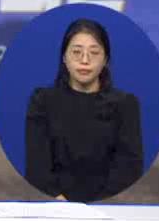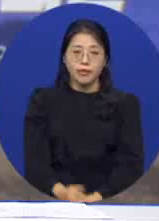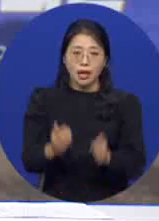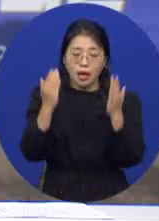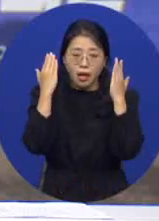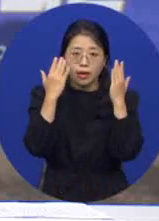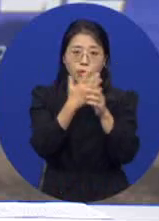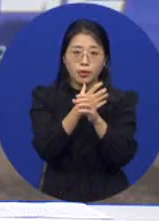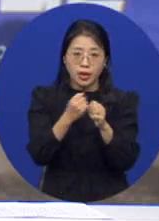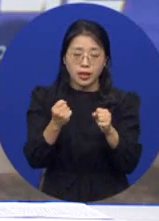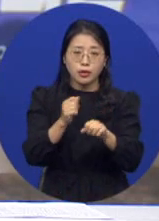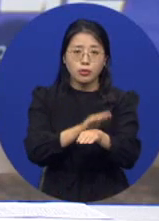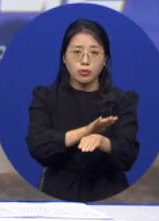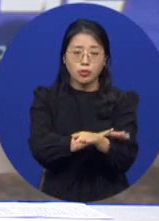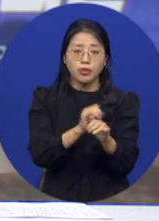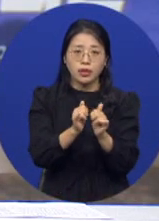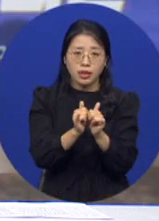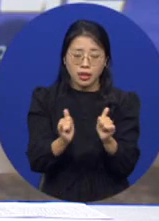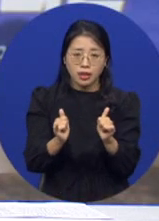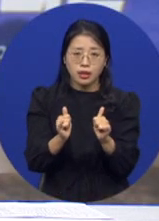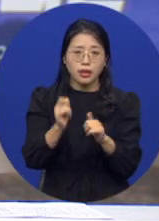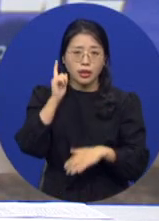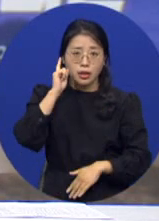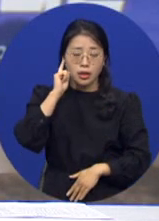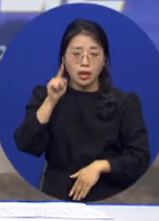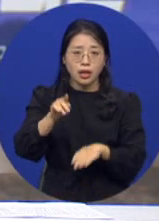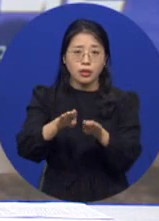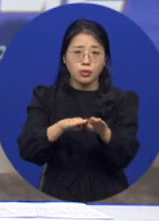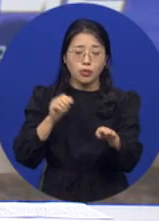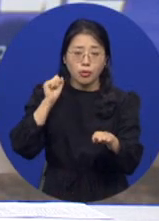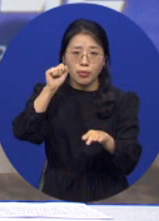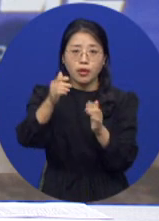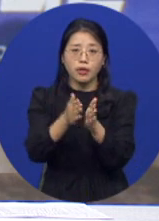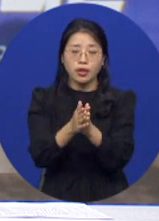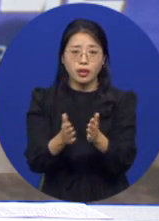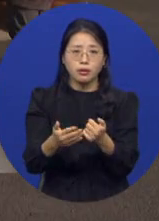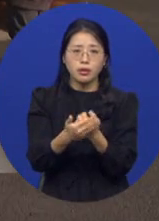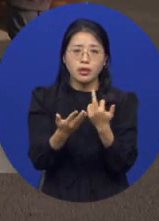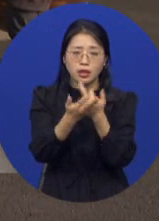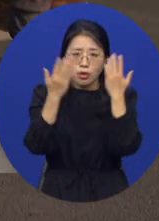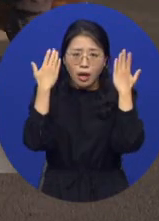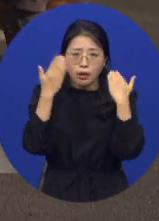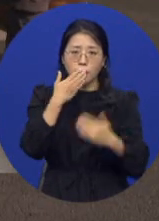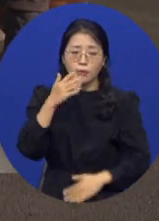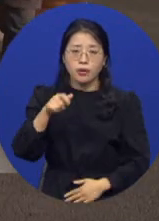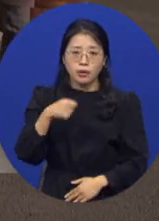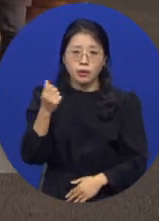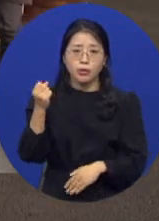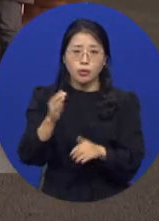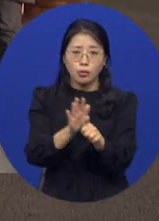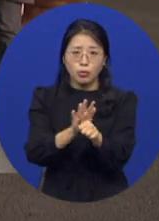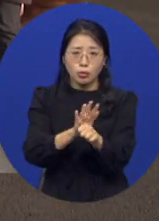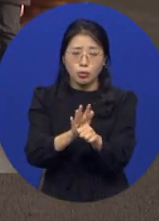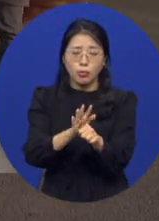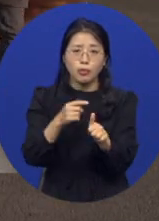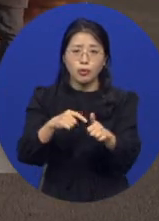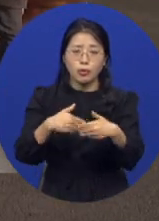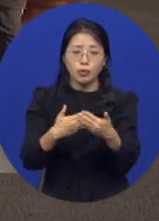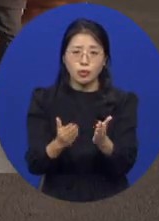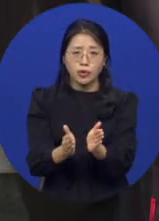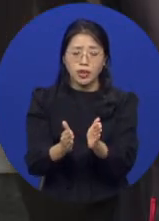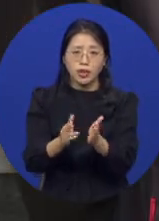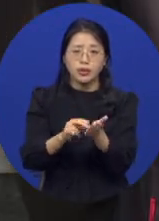학교 비정규직 노동자들이 내일 총파업에 들어가면서 제주 지역 학교 급식과 돌봄 교실에도